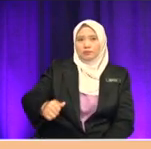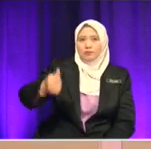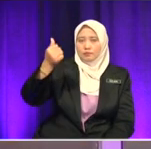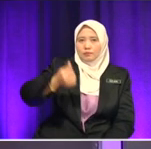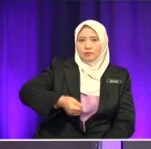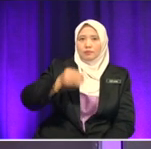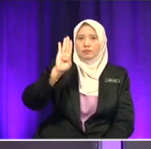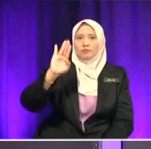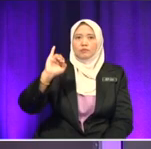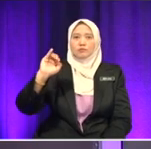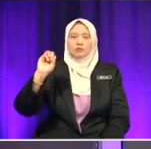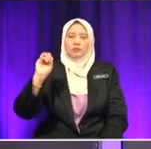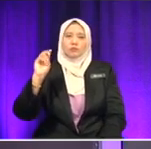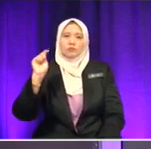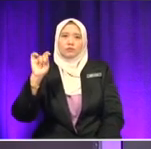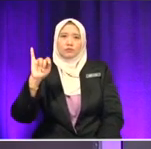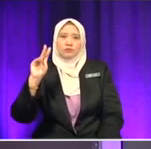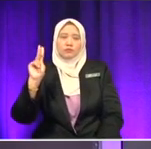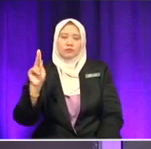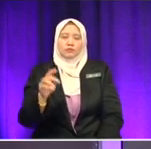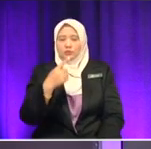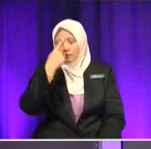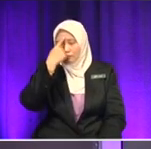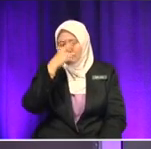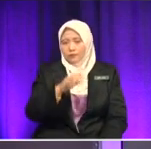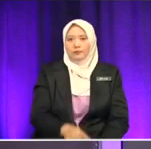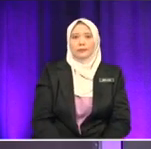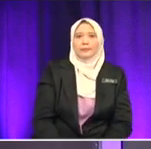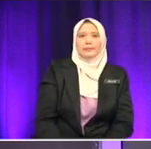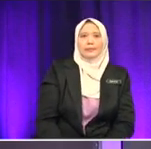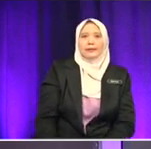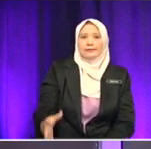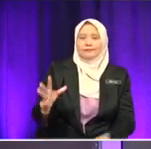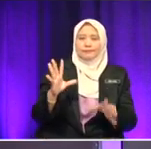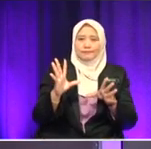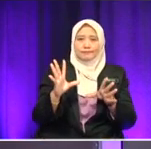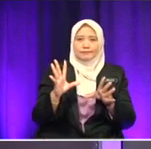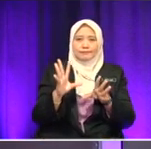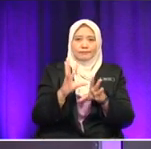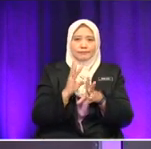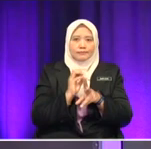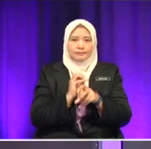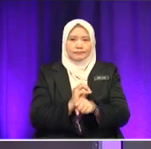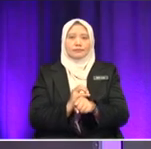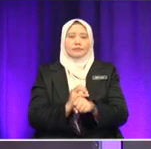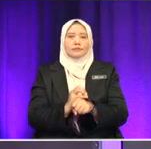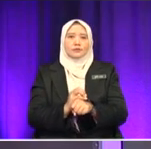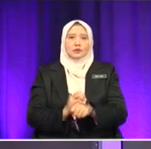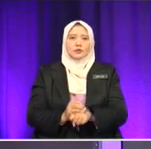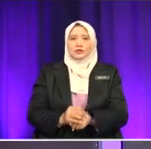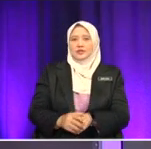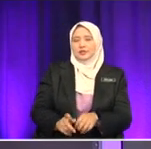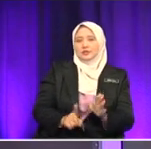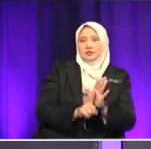dalam antibiotik. Okey, dan ini ya yang warna macam agak-agak macam warna susu itu, itu adalah